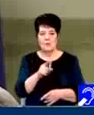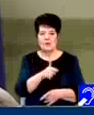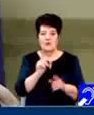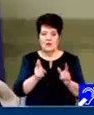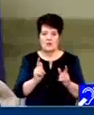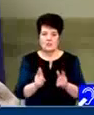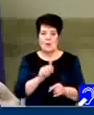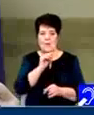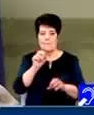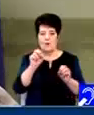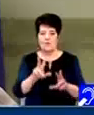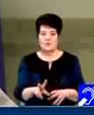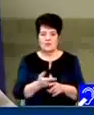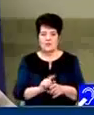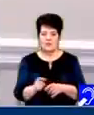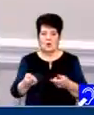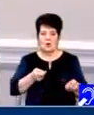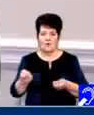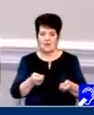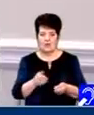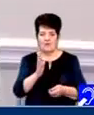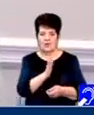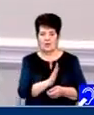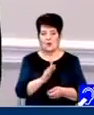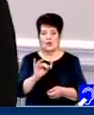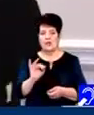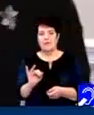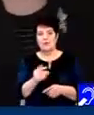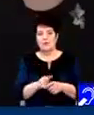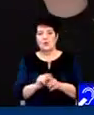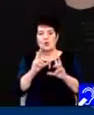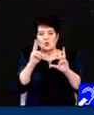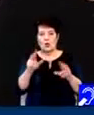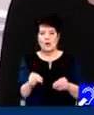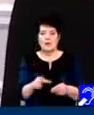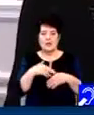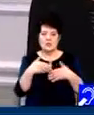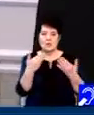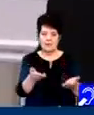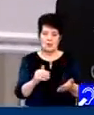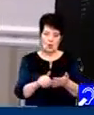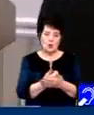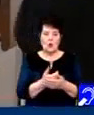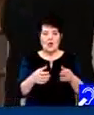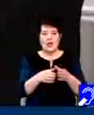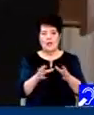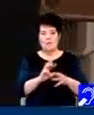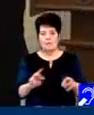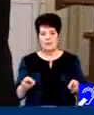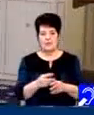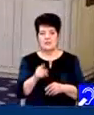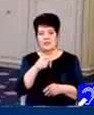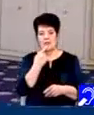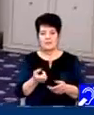accepta profesioniști în garnitura guvernamentală. Victoria Iftodi a depus jurământul și a fost prezentată noi echipe. Iftodi spune